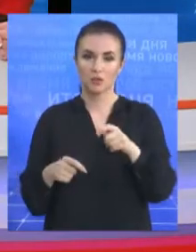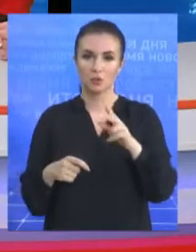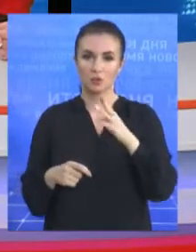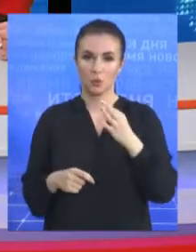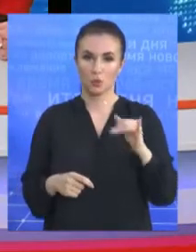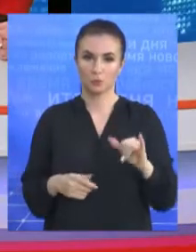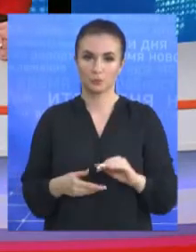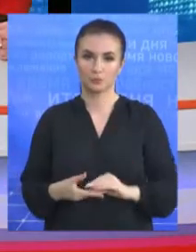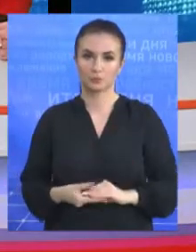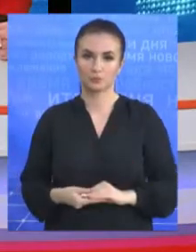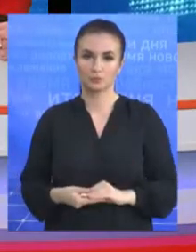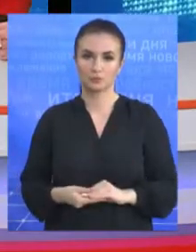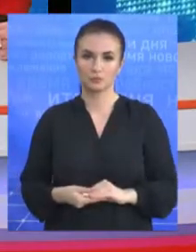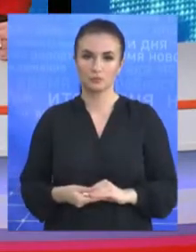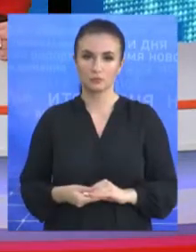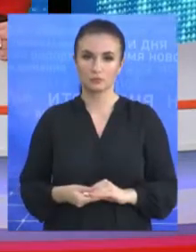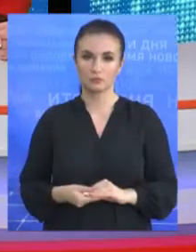Хвисюк расскажет подробности.